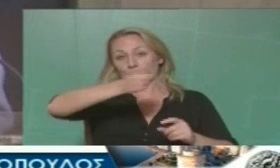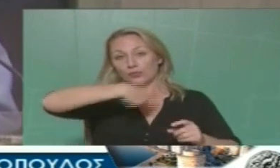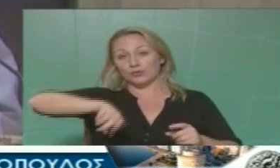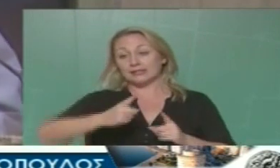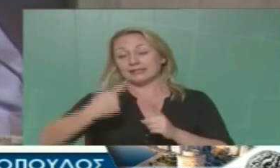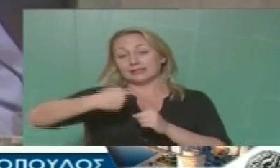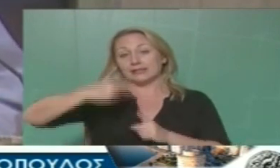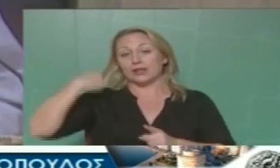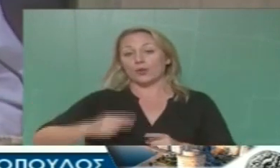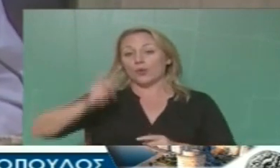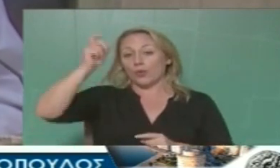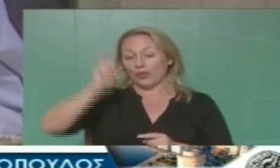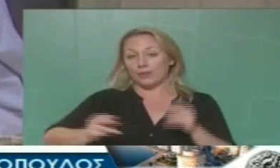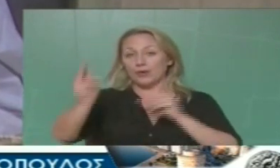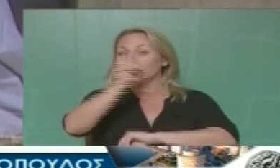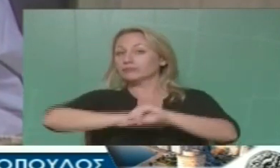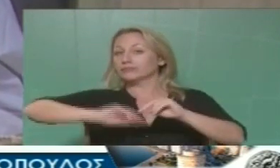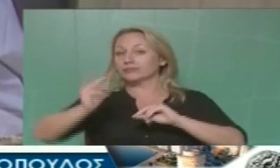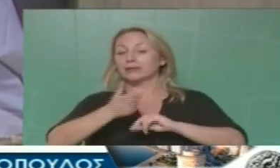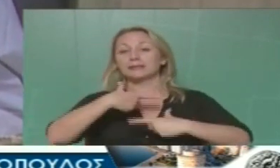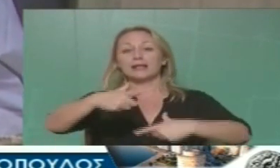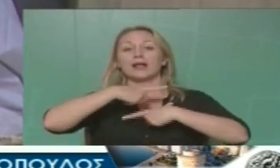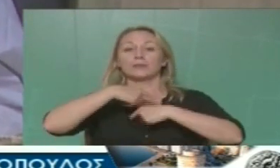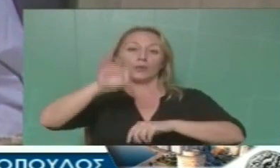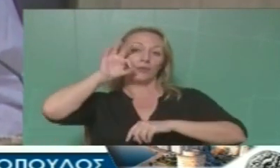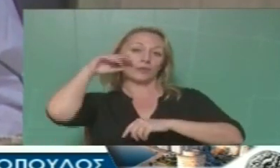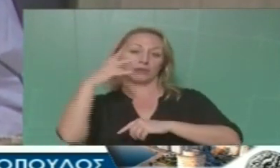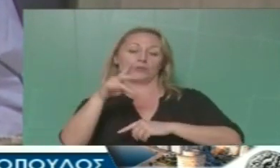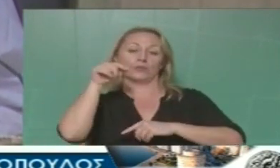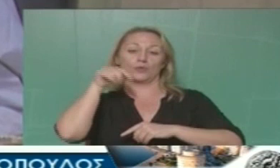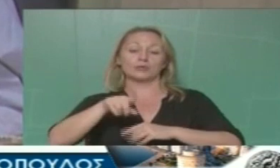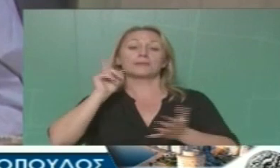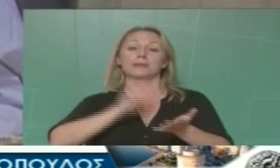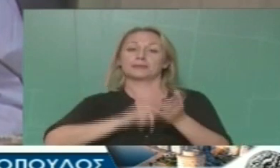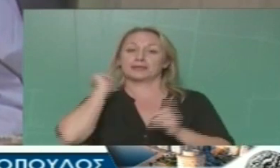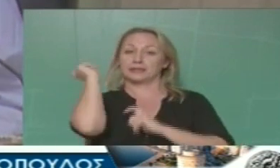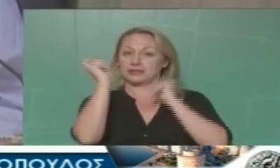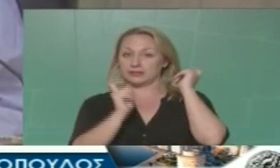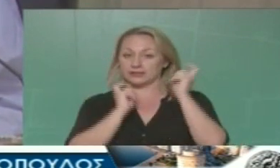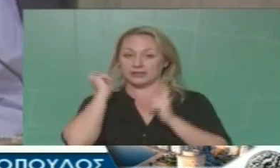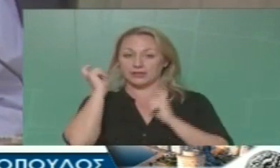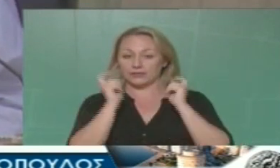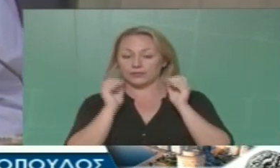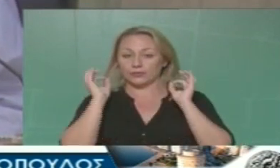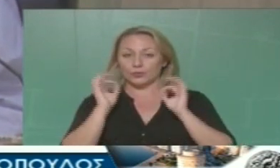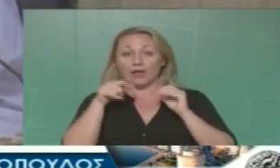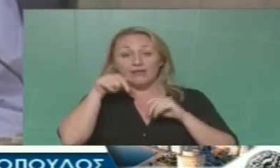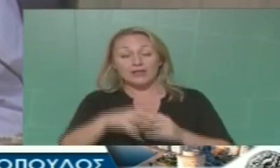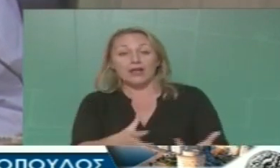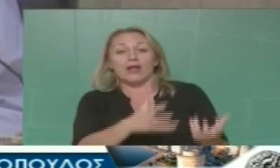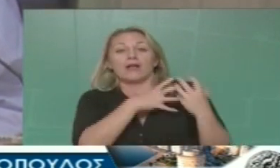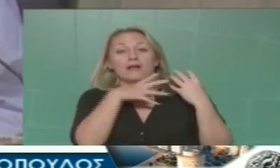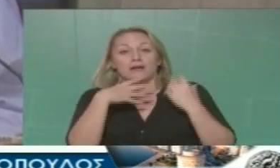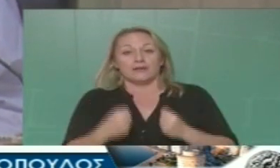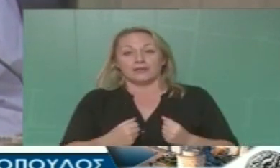Δήμαρχο, που εκλέθηκαν για να εκπροσωπούν τους δημότες και την πόλη, να το σκεφτούν, γιατί παίρνουμε μεγάλες ευθύνες, όλοι μας και ο